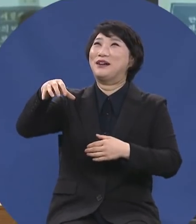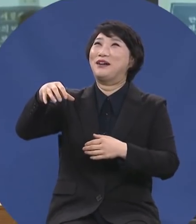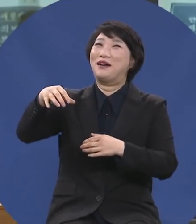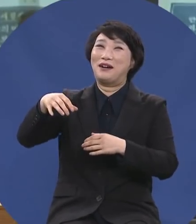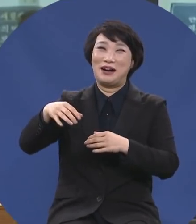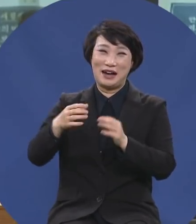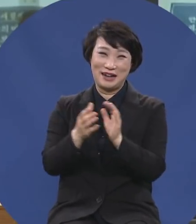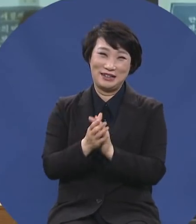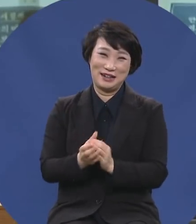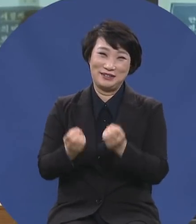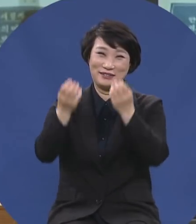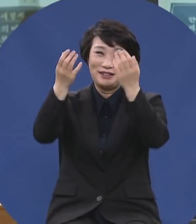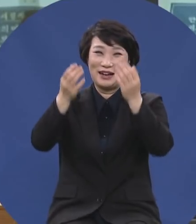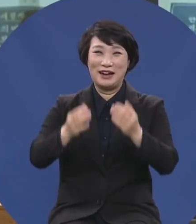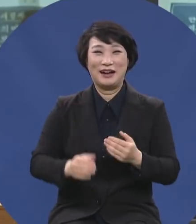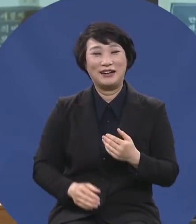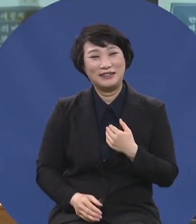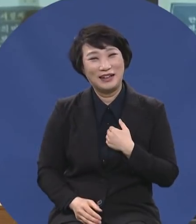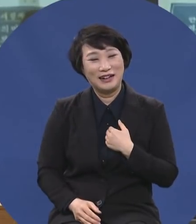할렐루야.